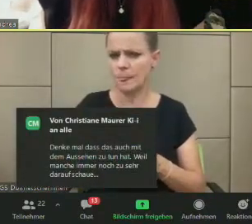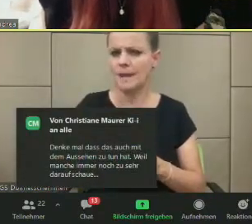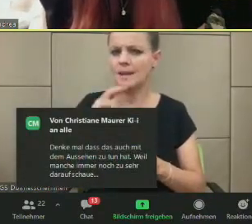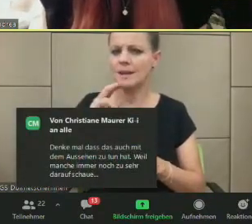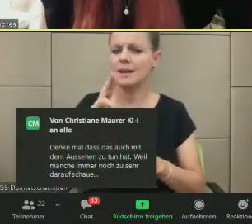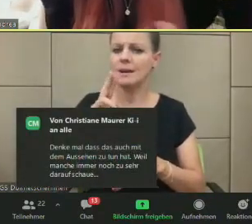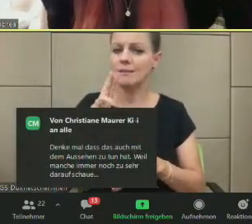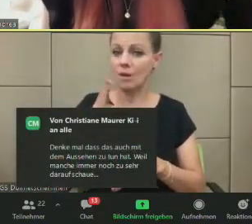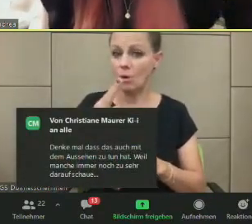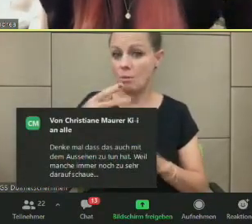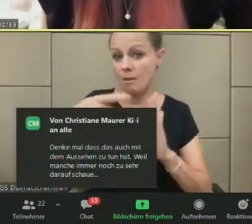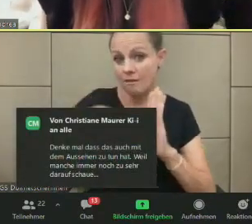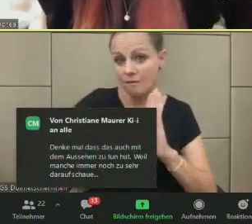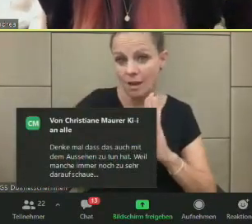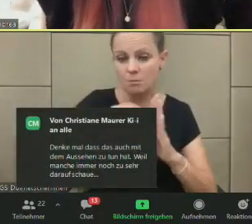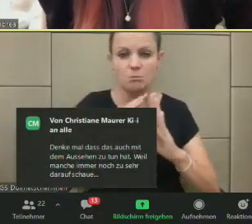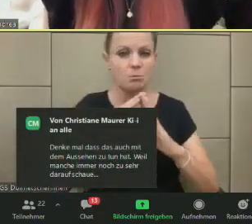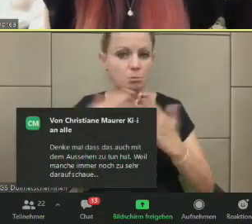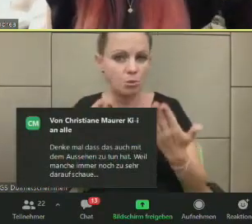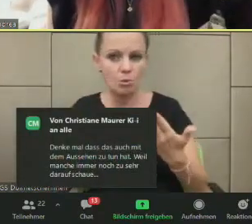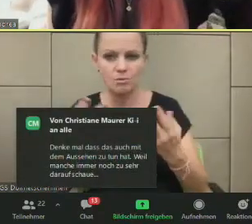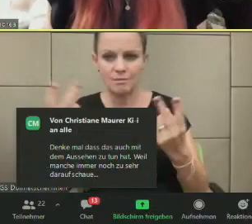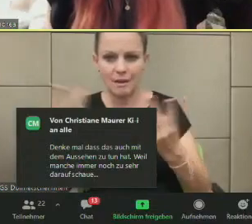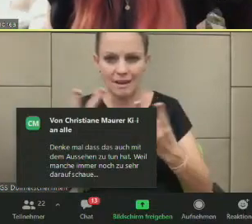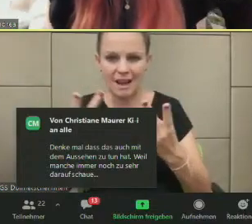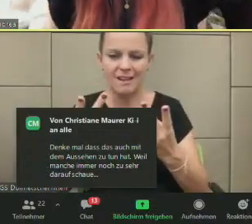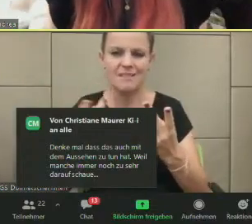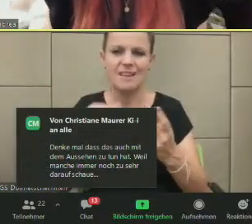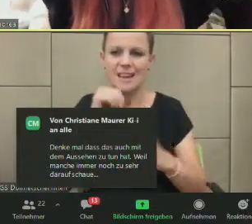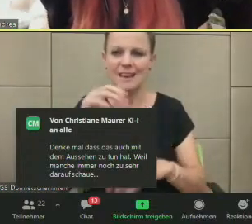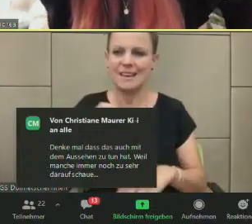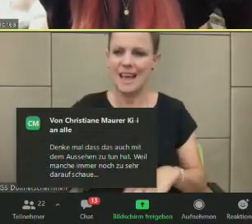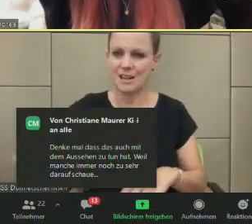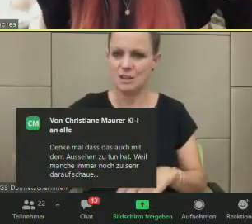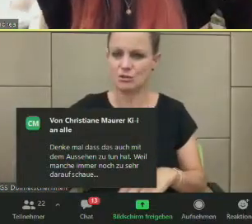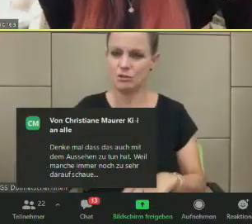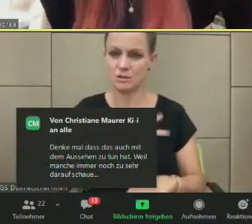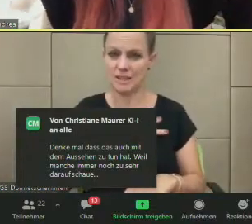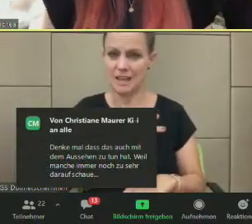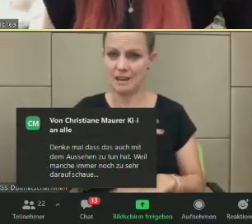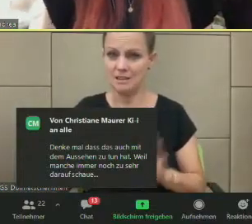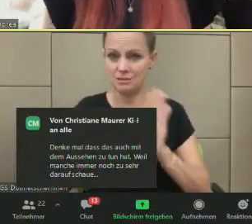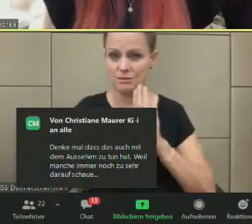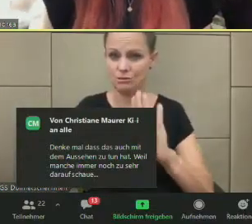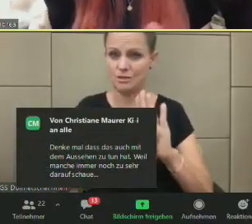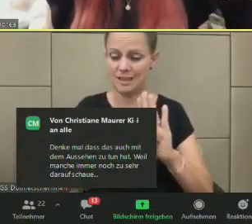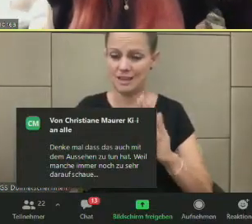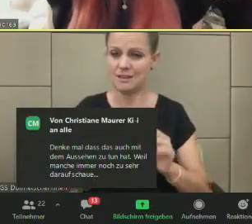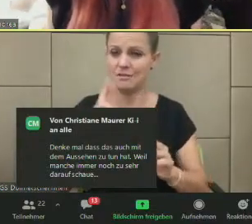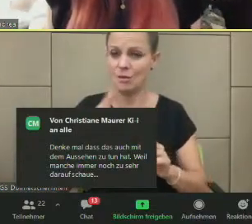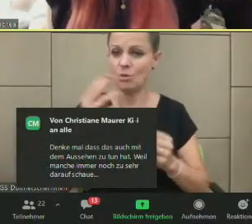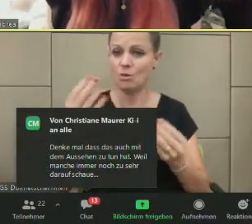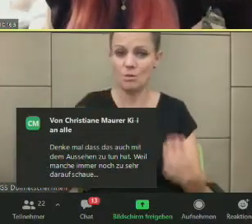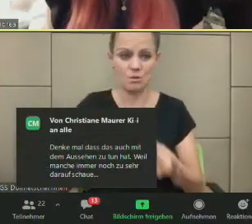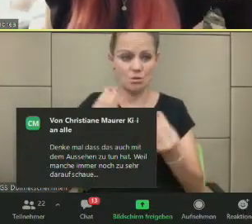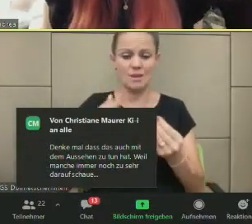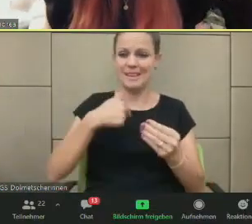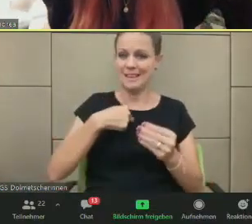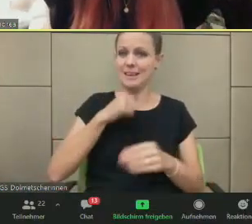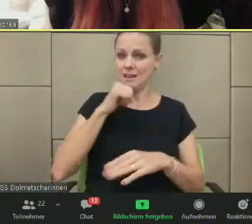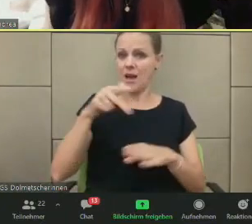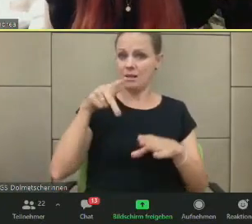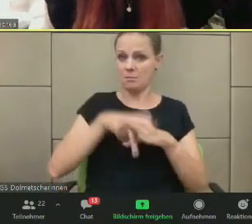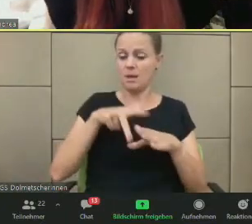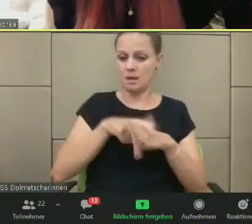diesem Film oder diesem Buch oder was auch immer, es ist gar nicht die Chance, wirklich realistisch zu sein. Weil eben als nicht behinderte Person kann ich